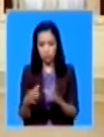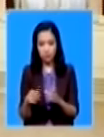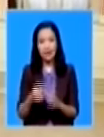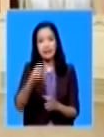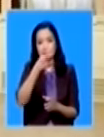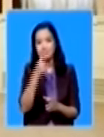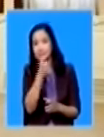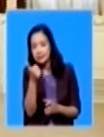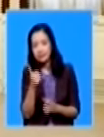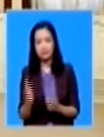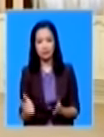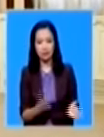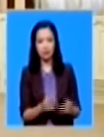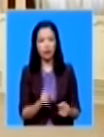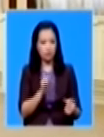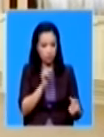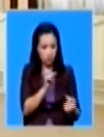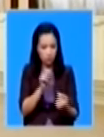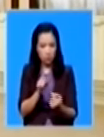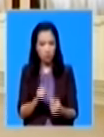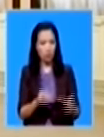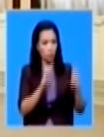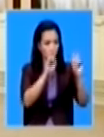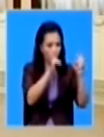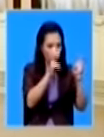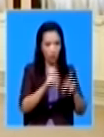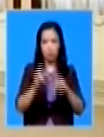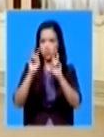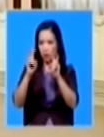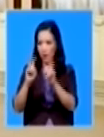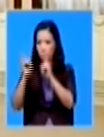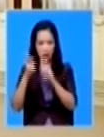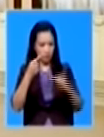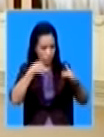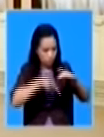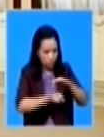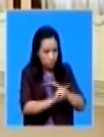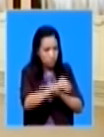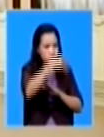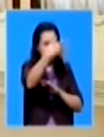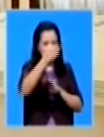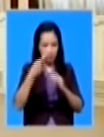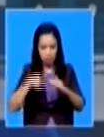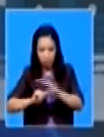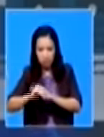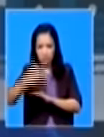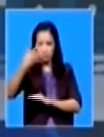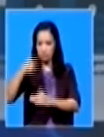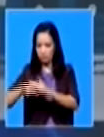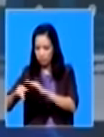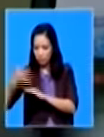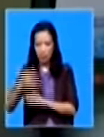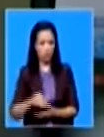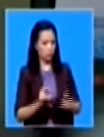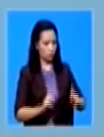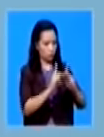ชีพอื่นใช่ไหมก็เจาะมาได้เลยว่าจะอยากรู้อะไรตรงนั้นนะกระทรวงต่างๆเขาทำอะไรกันอันนี้เปิดไปแล้วนะก็ให้บริการ